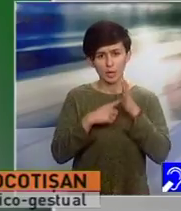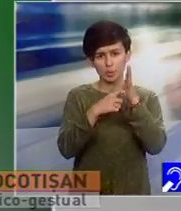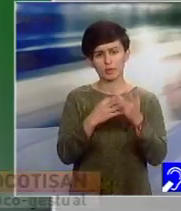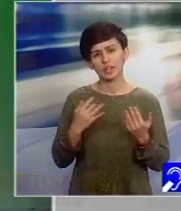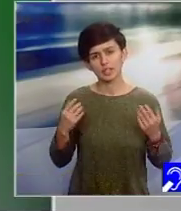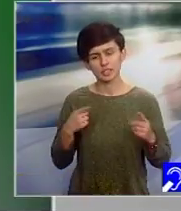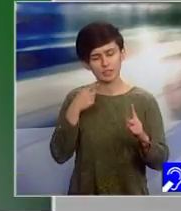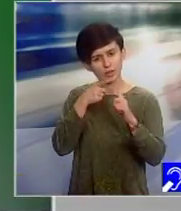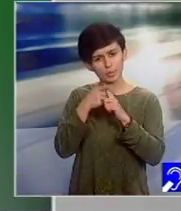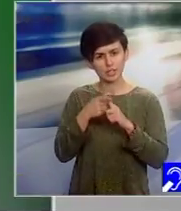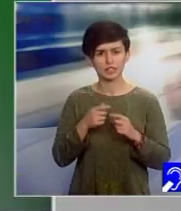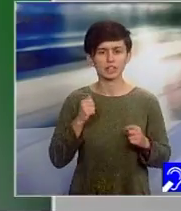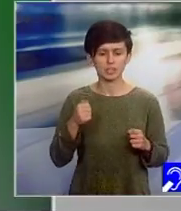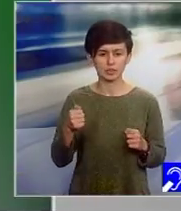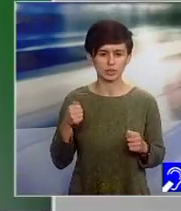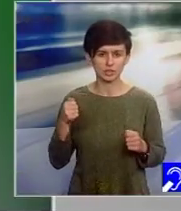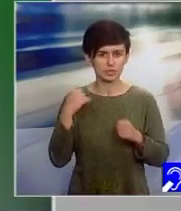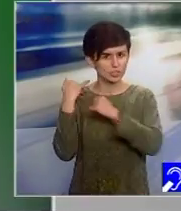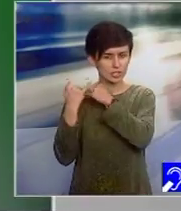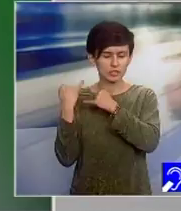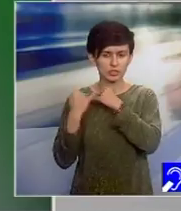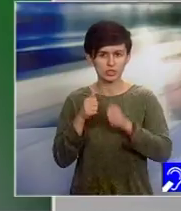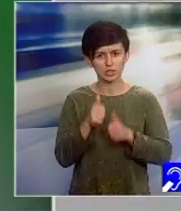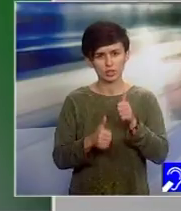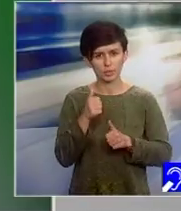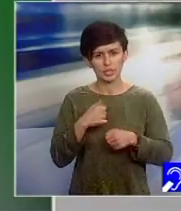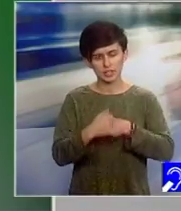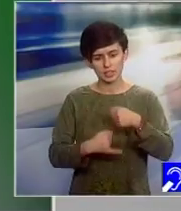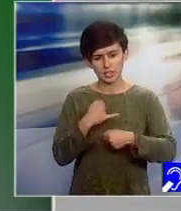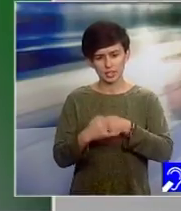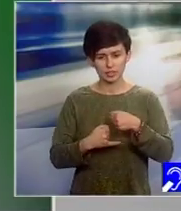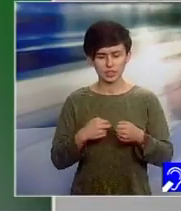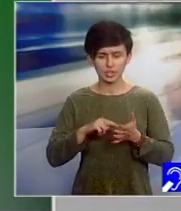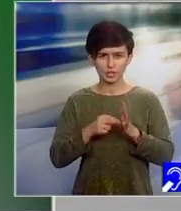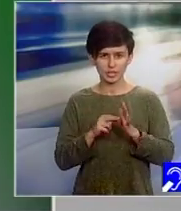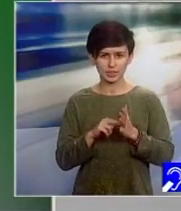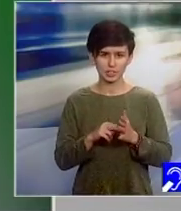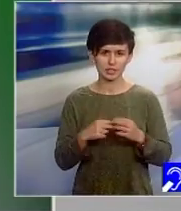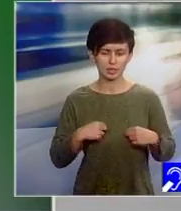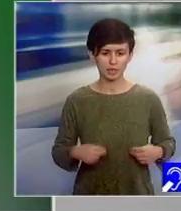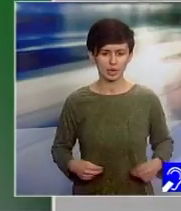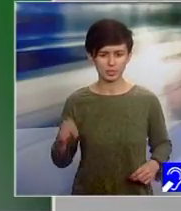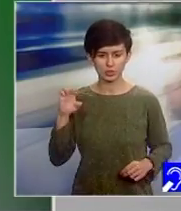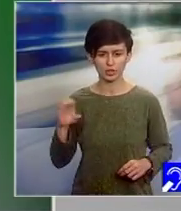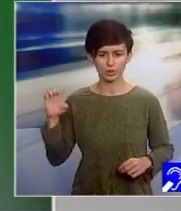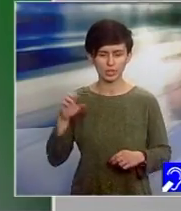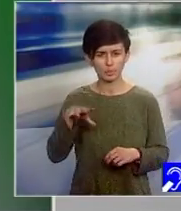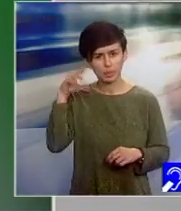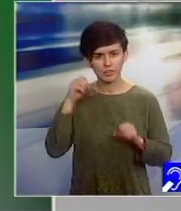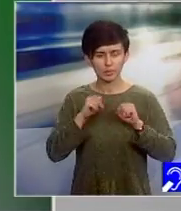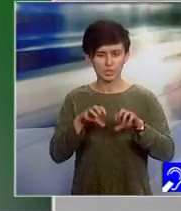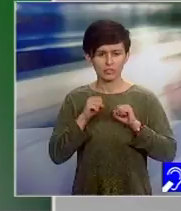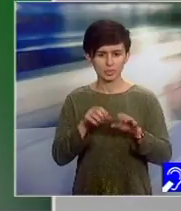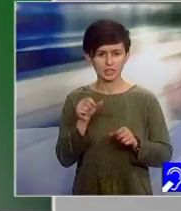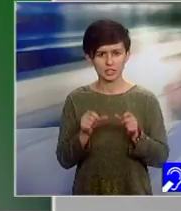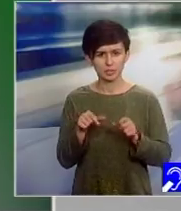obiective turistice istorice într-o competiție internă și internațională organizată de Parlamentul European. Aflăm detalii despre